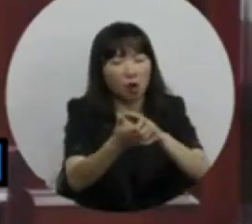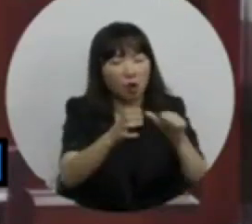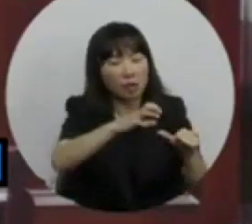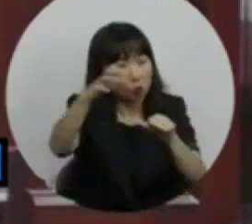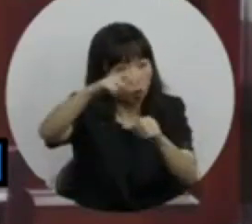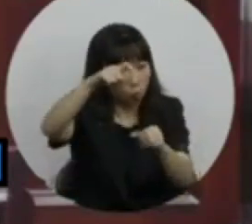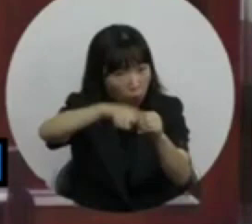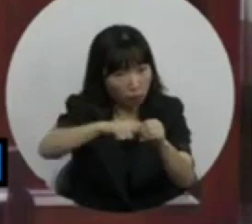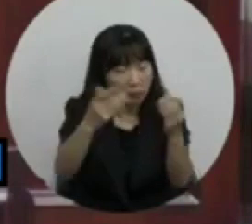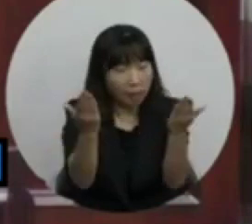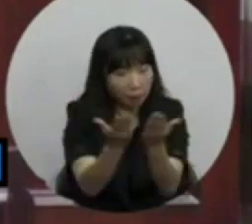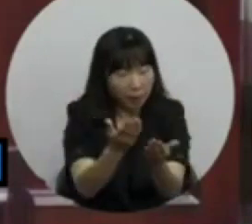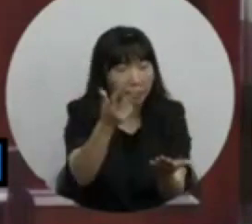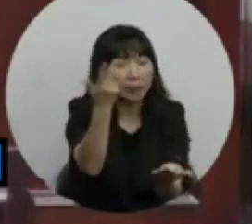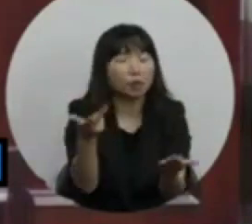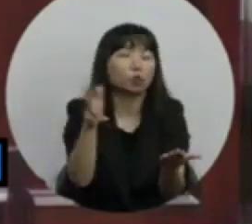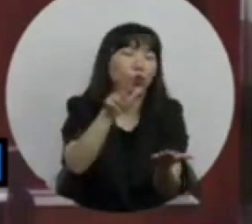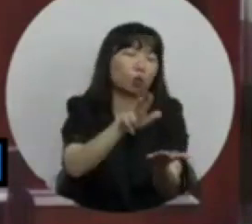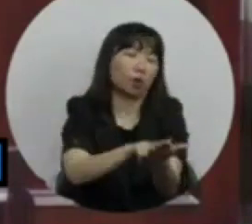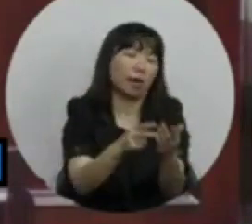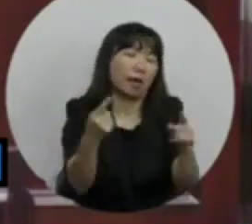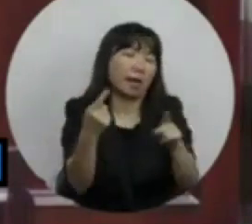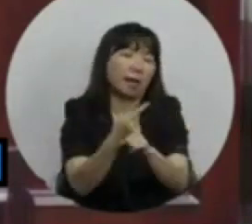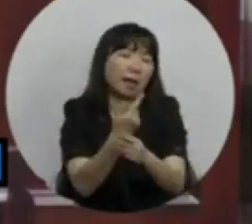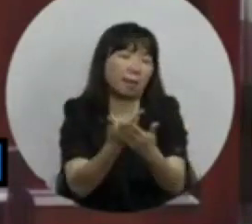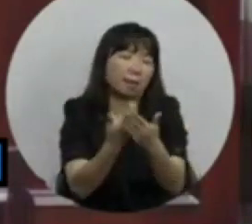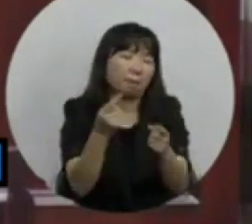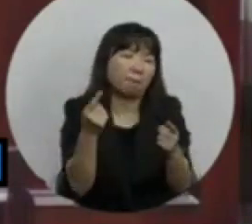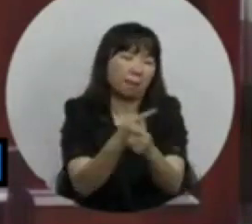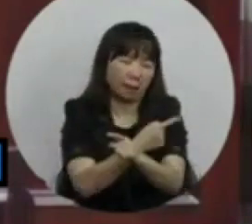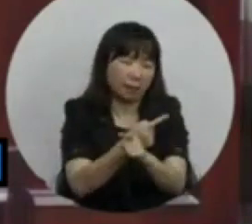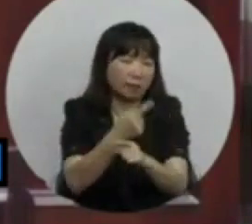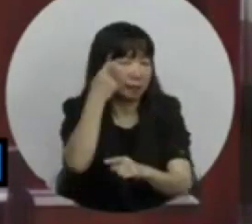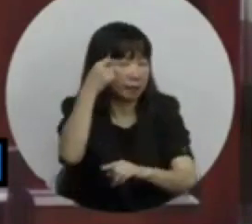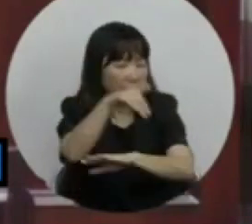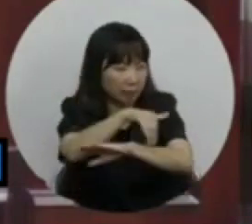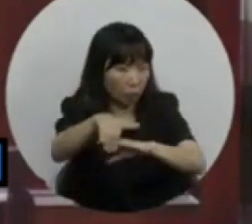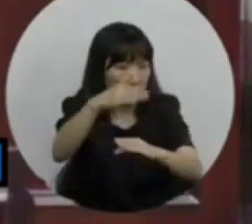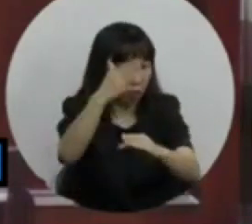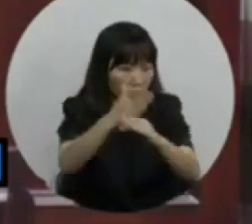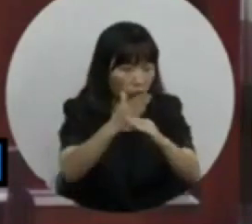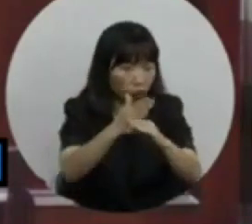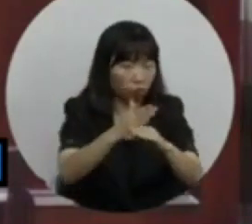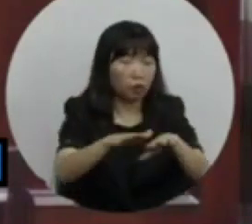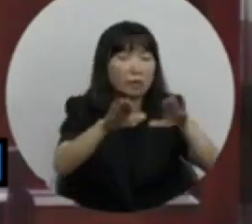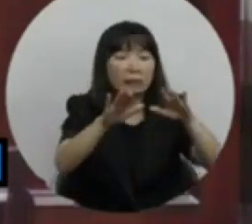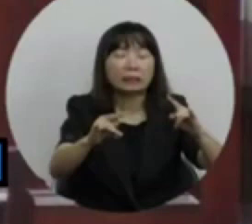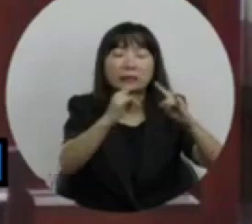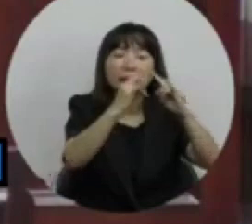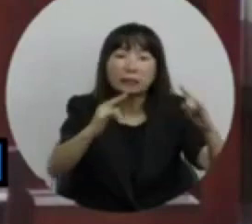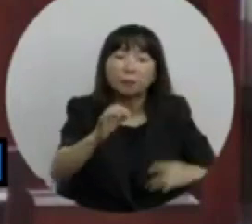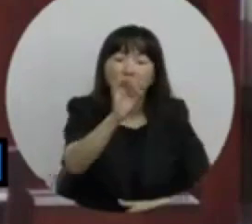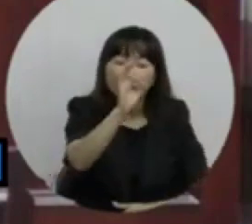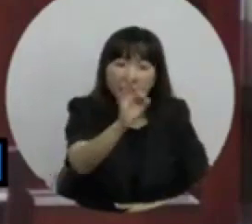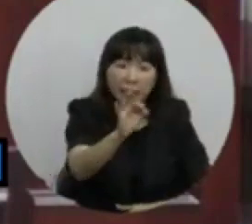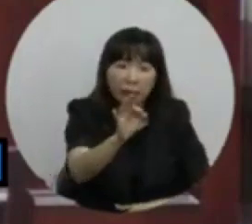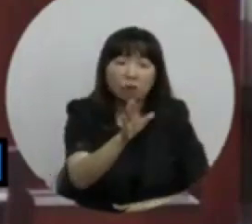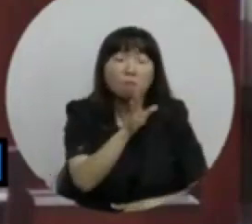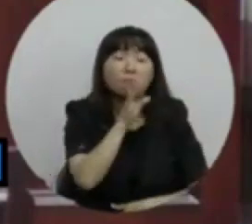개선하기 위해 조례 개정을 추진하고 있습니다. 현재 징수하고 있는 캠핑장 요금을